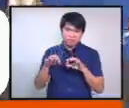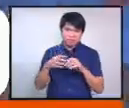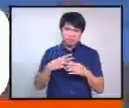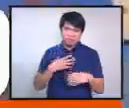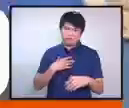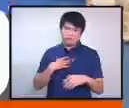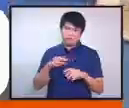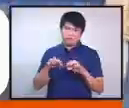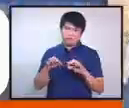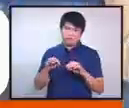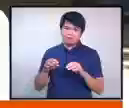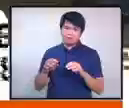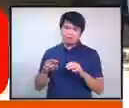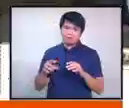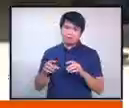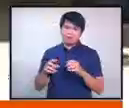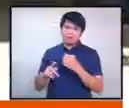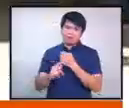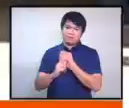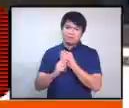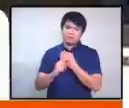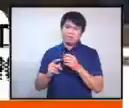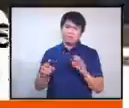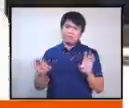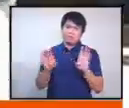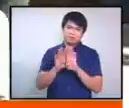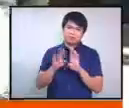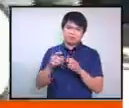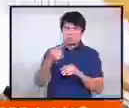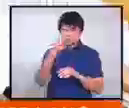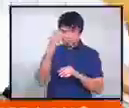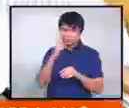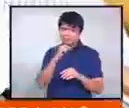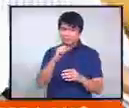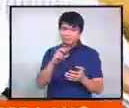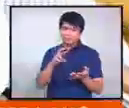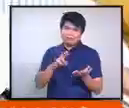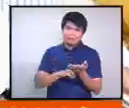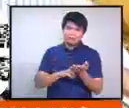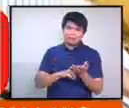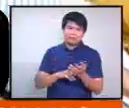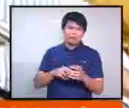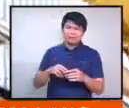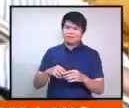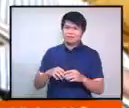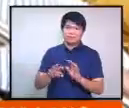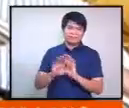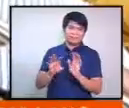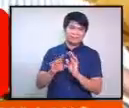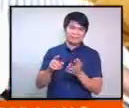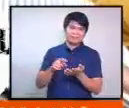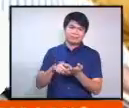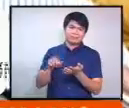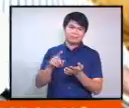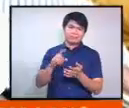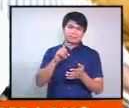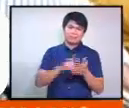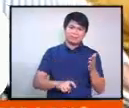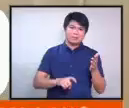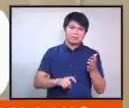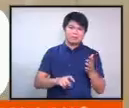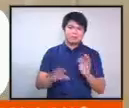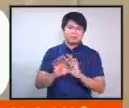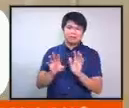pansamantalang ipinasara ang mga warehouse dahil hindi ito rehistrado. Ayaw nilang magbayad ng buwis, kaya ayaw nilang irehistro para lumaki yung kita